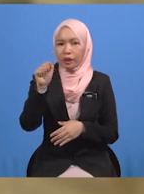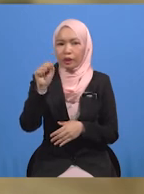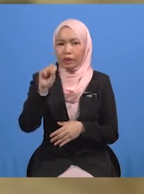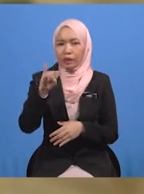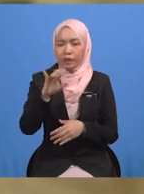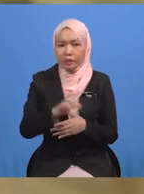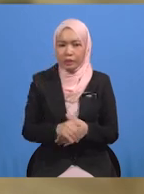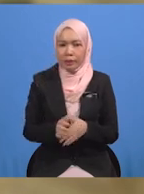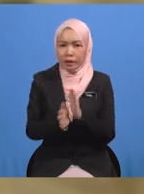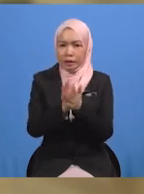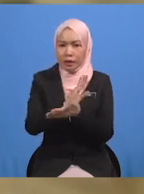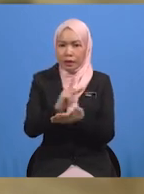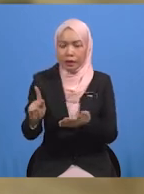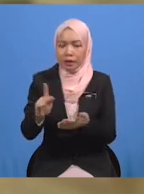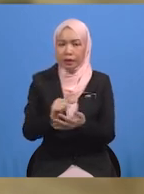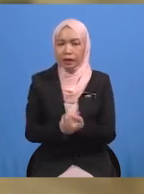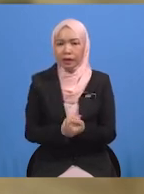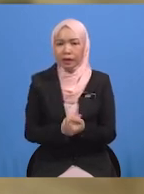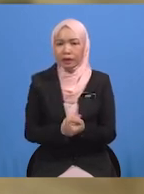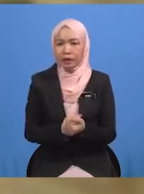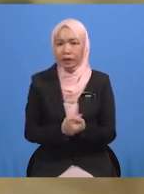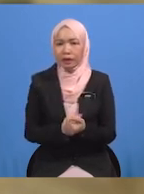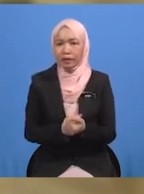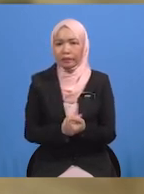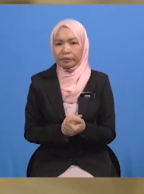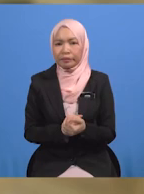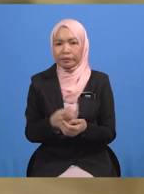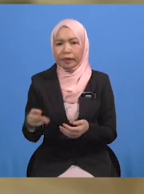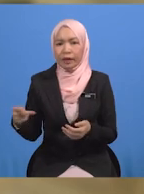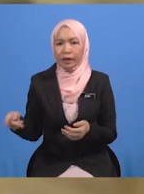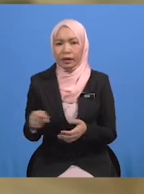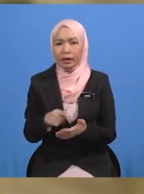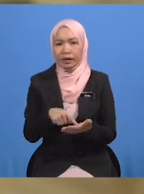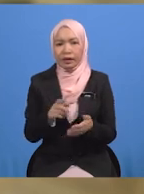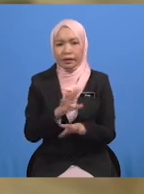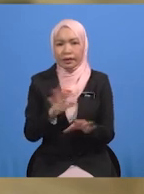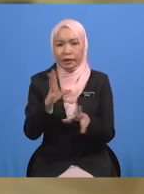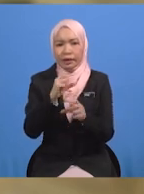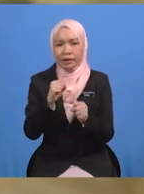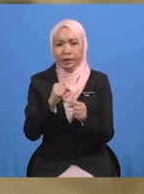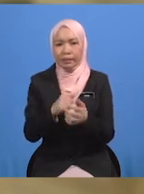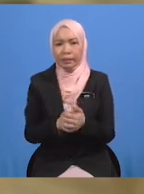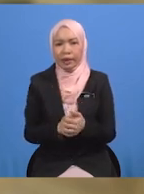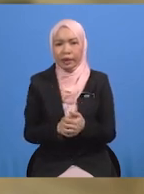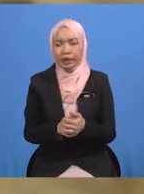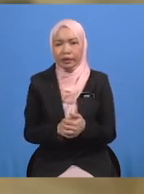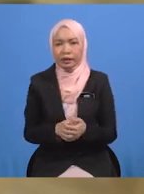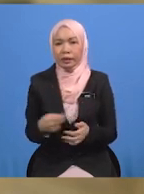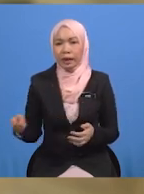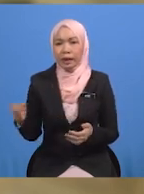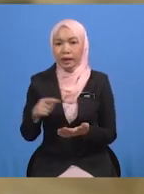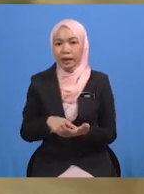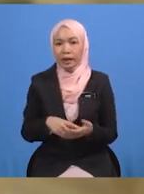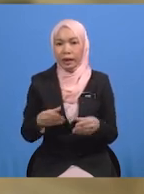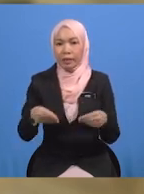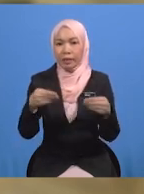menjadikan institusi ini tidak dapat memenuhi tuntutan semasa. Hal demikian memberi peluang kepada